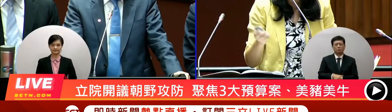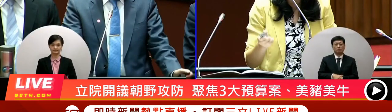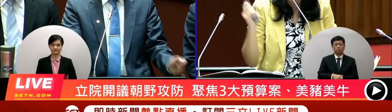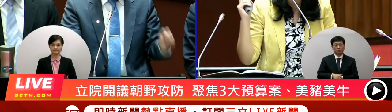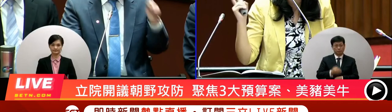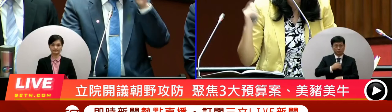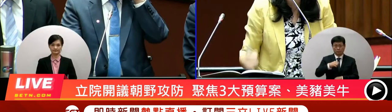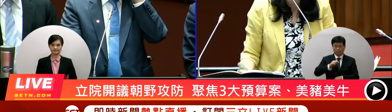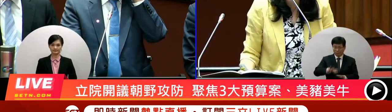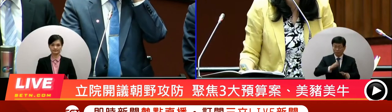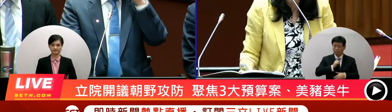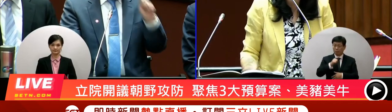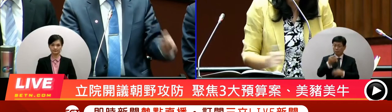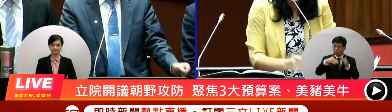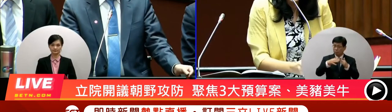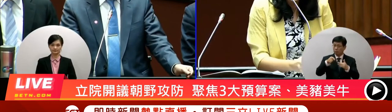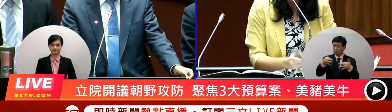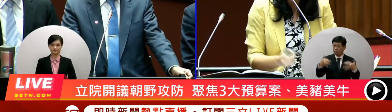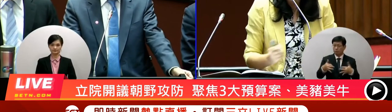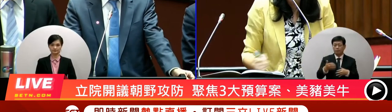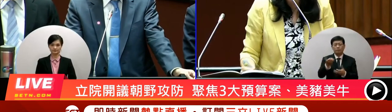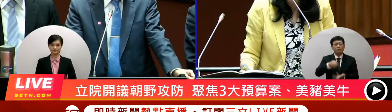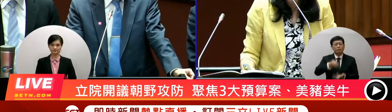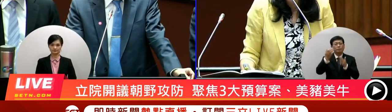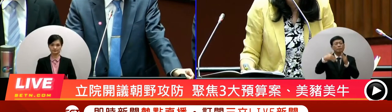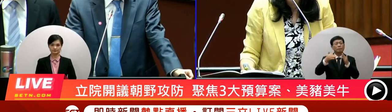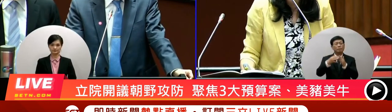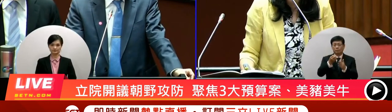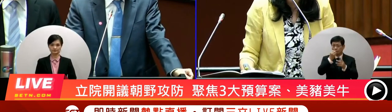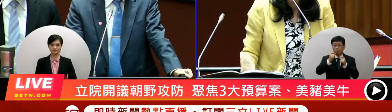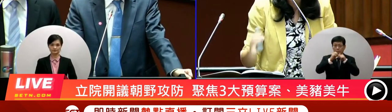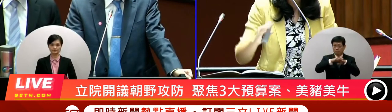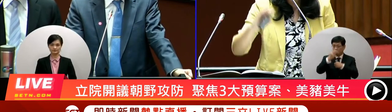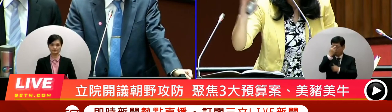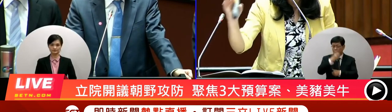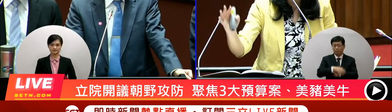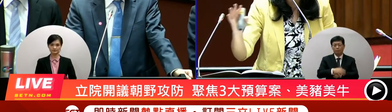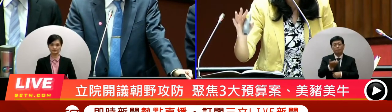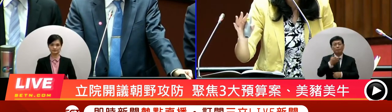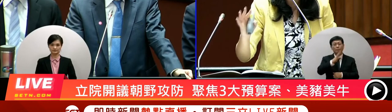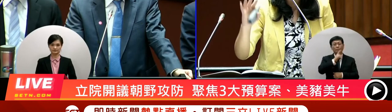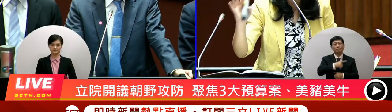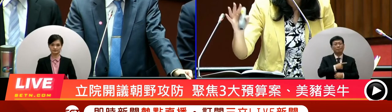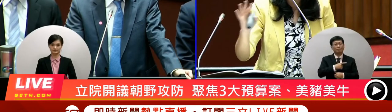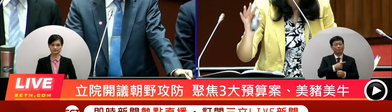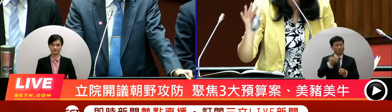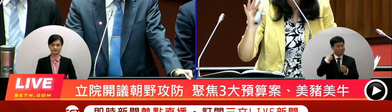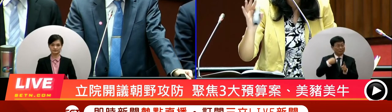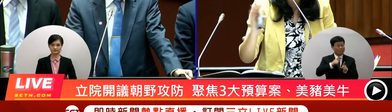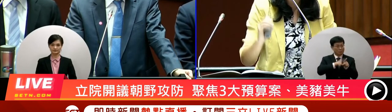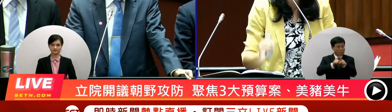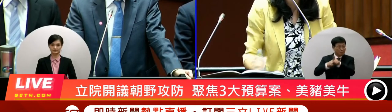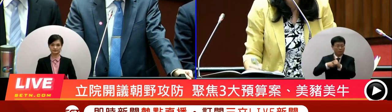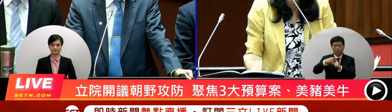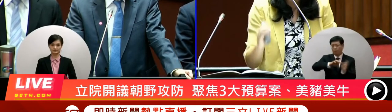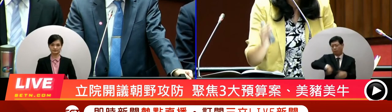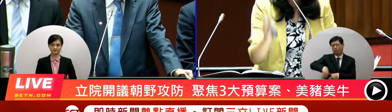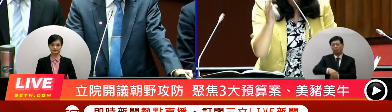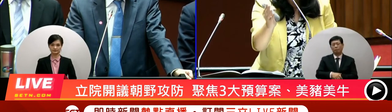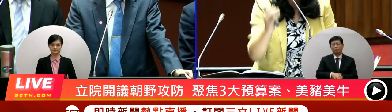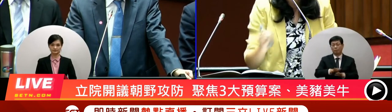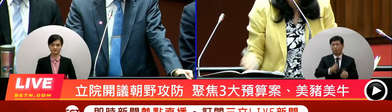下一个是我们在校园的部分，刚刚讲到校园的食安检验，我们先把刚刚讲的执行力过去的这件事情先放在一边。